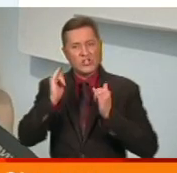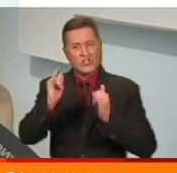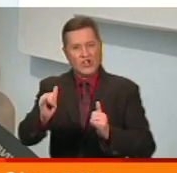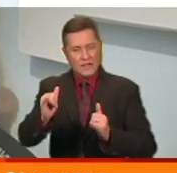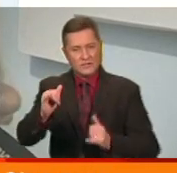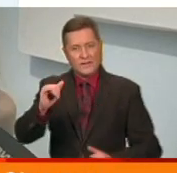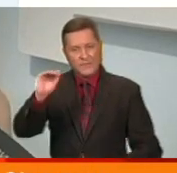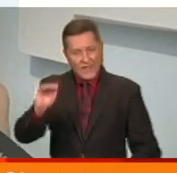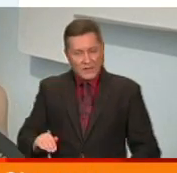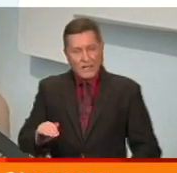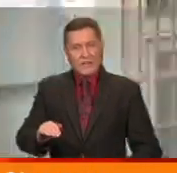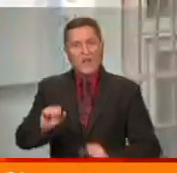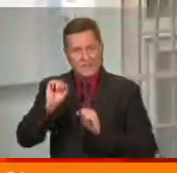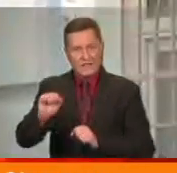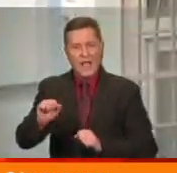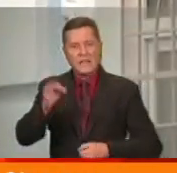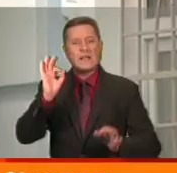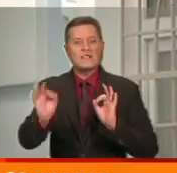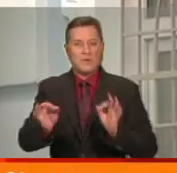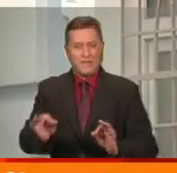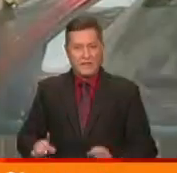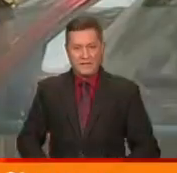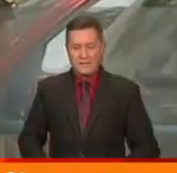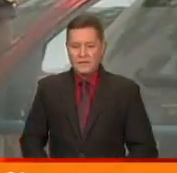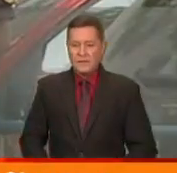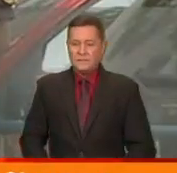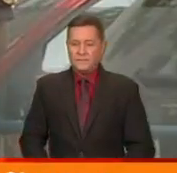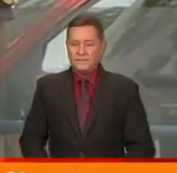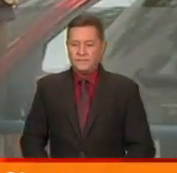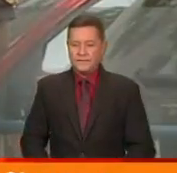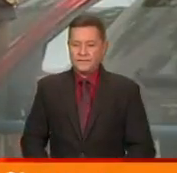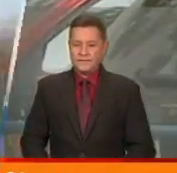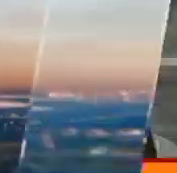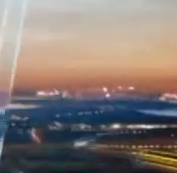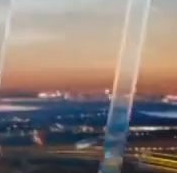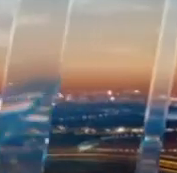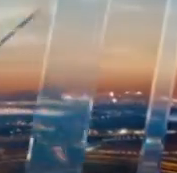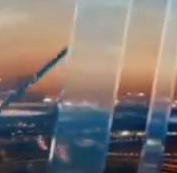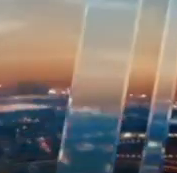І відстояти цю справедливість. Яна Брензей, Андрій Барков, програма «Вікна СТБ».